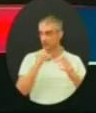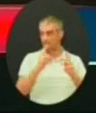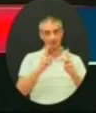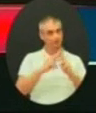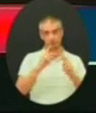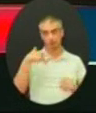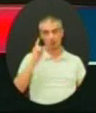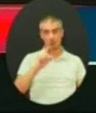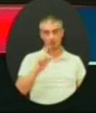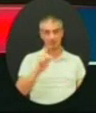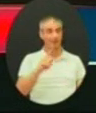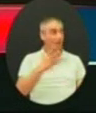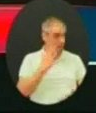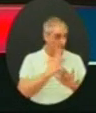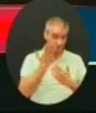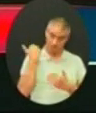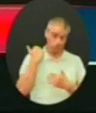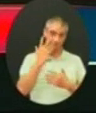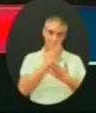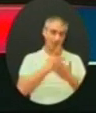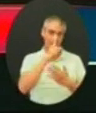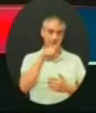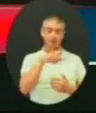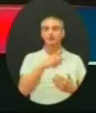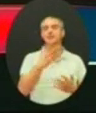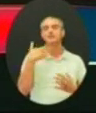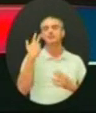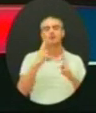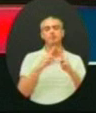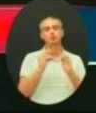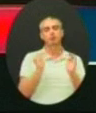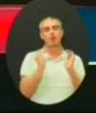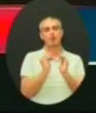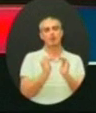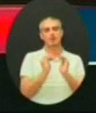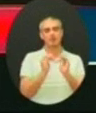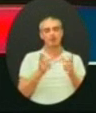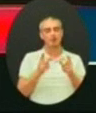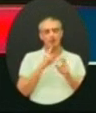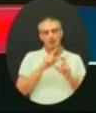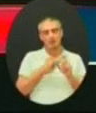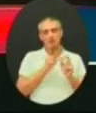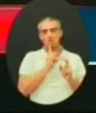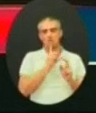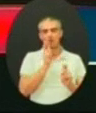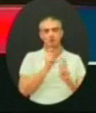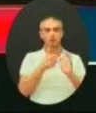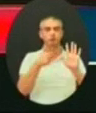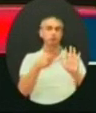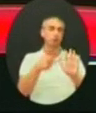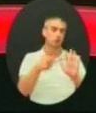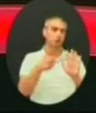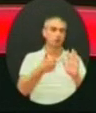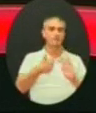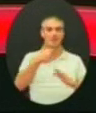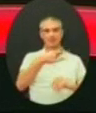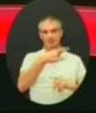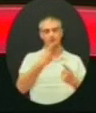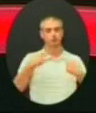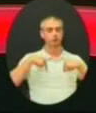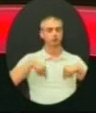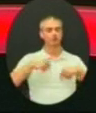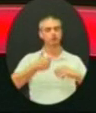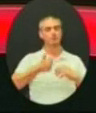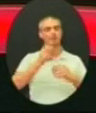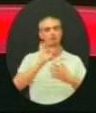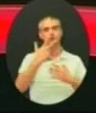תהיינה. אלה שהיו ואלה שלא יהיו. תהיה פגישה קטנה בהיקף מאוד מצומצם של שישה מנהיגים, יושבי ראש